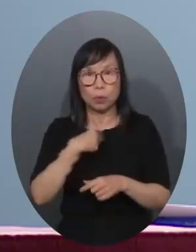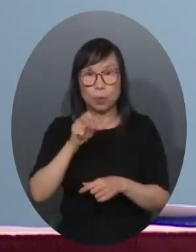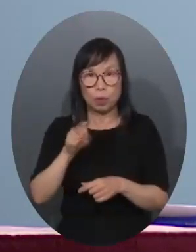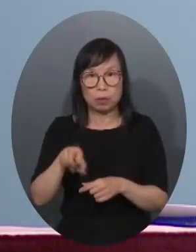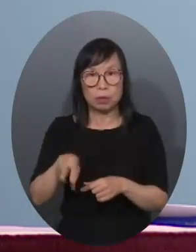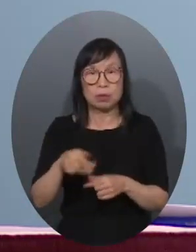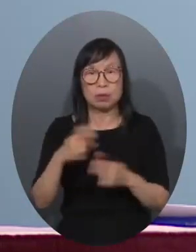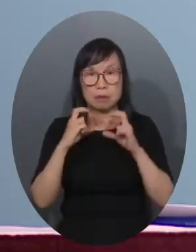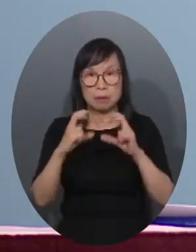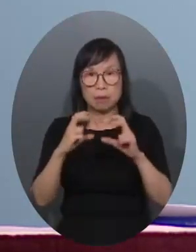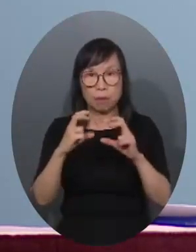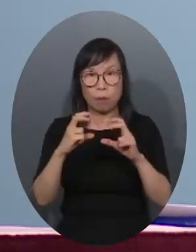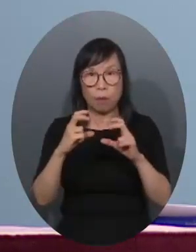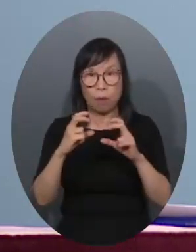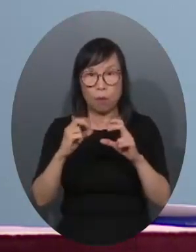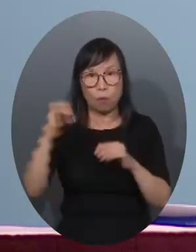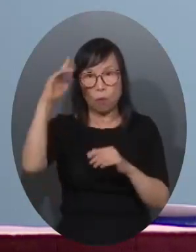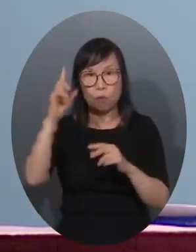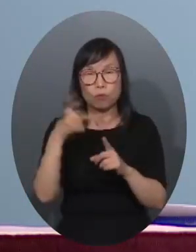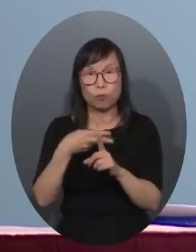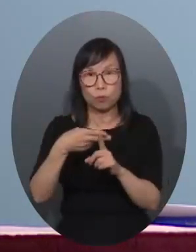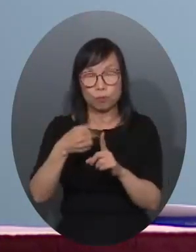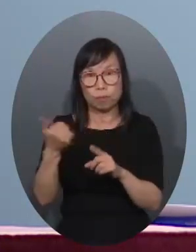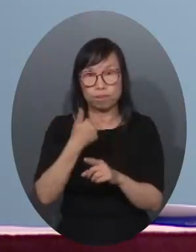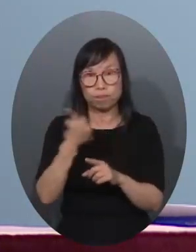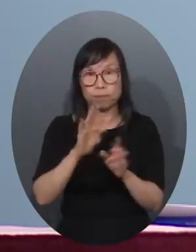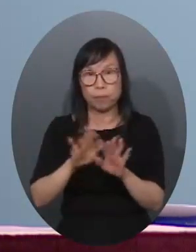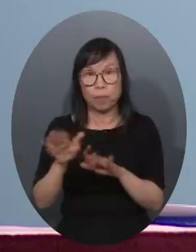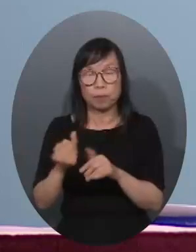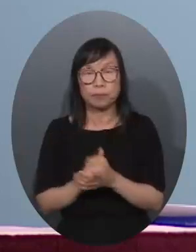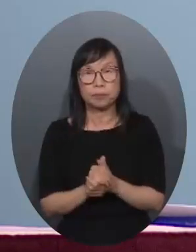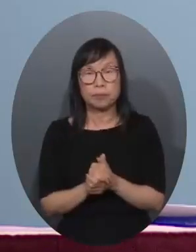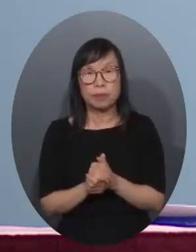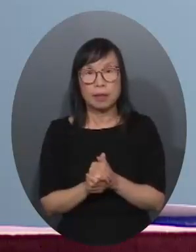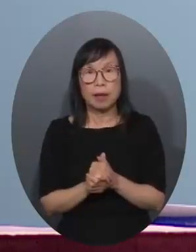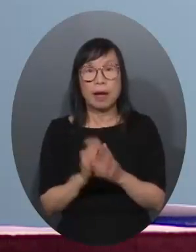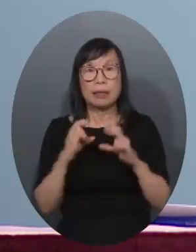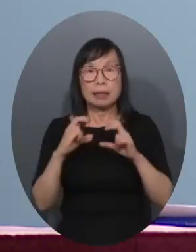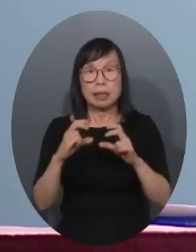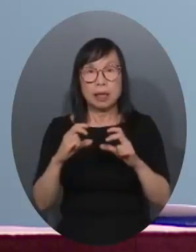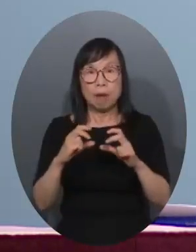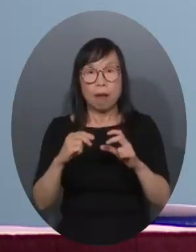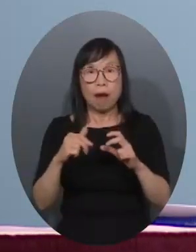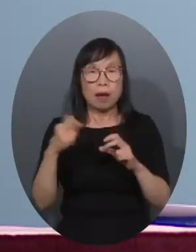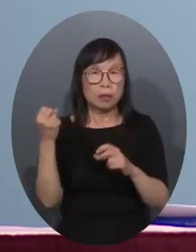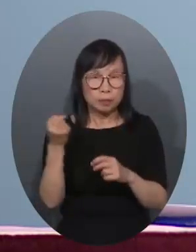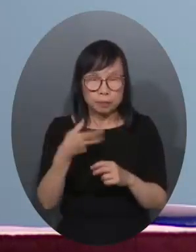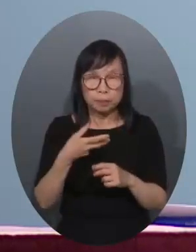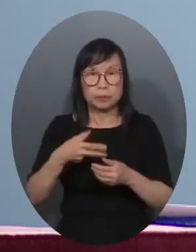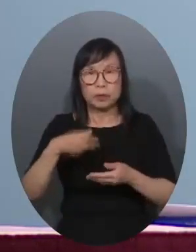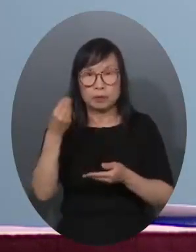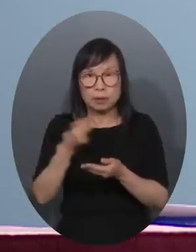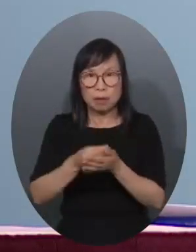哋喺鐵路方面呢個高水平嘅服務。同埋鐵路咧係需要咧有沉重嘅再投資，咁